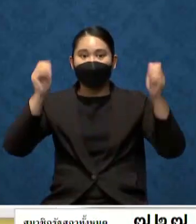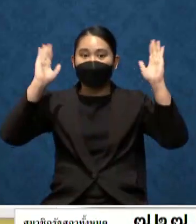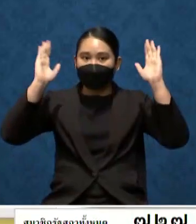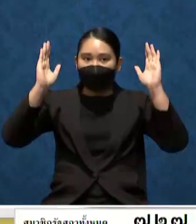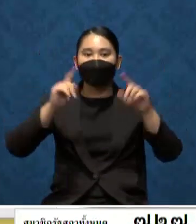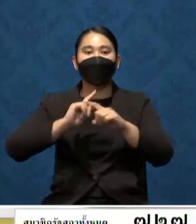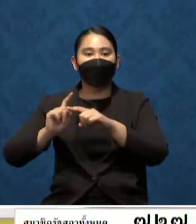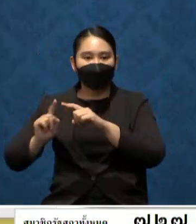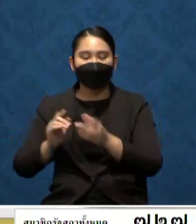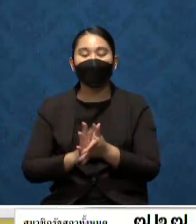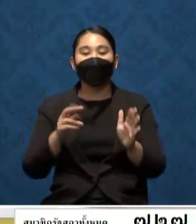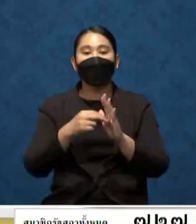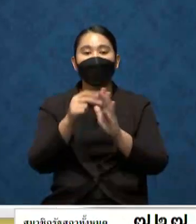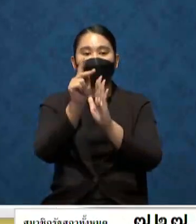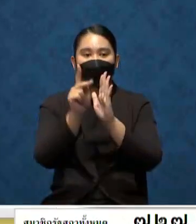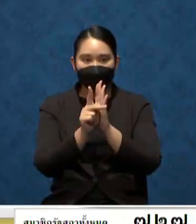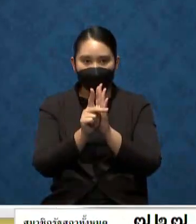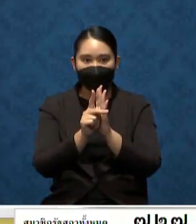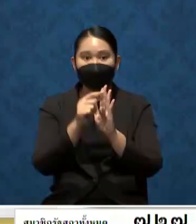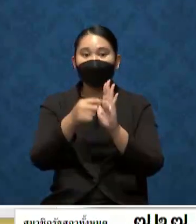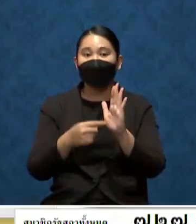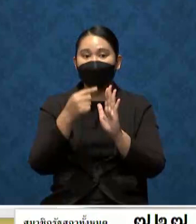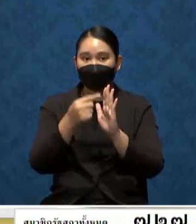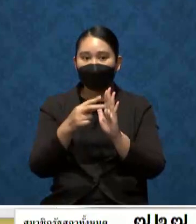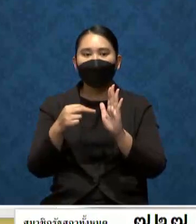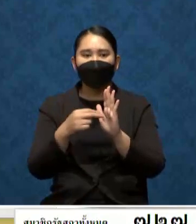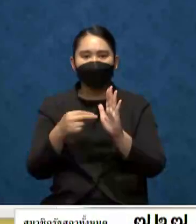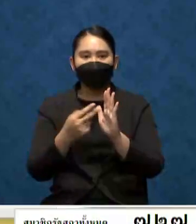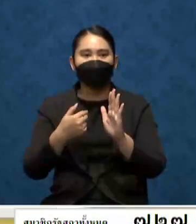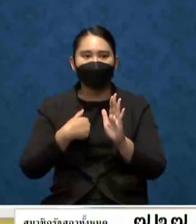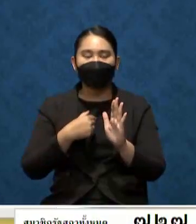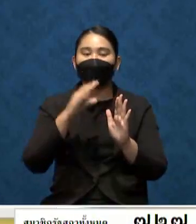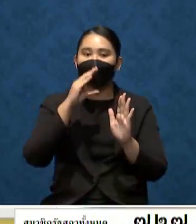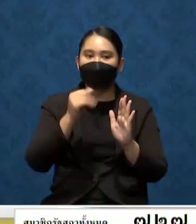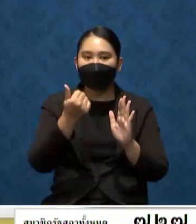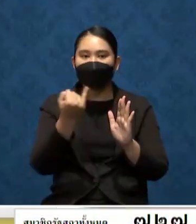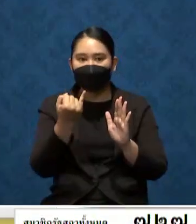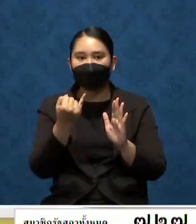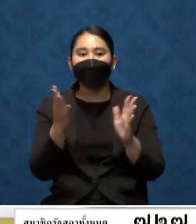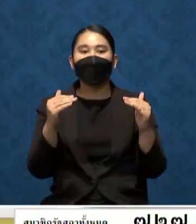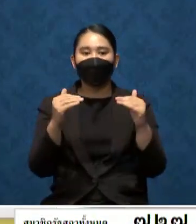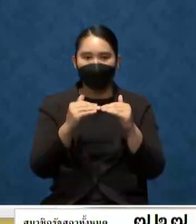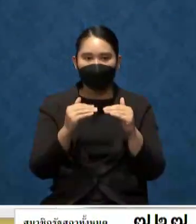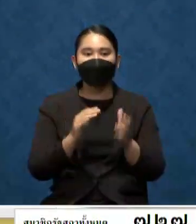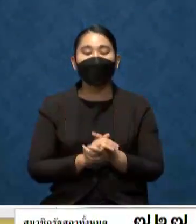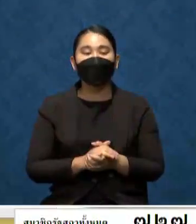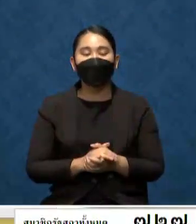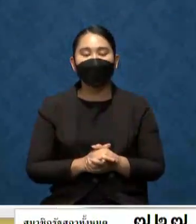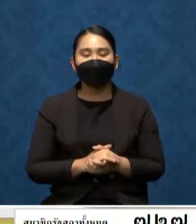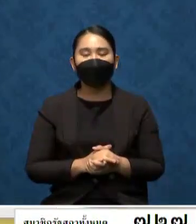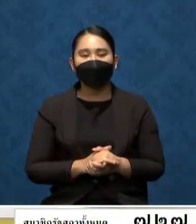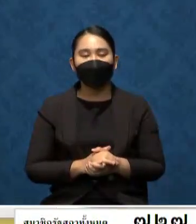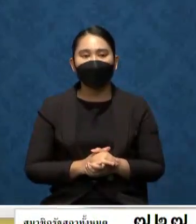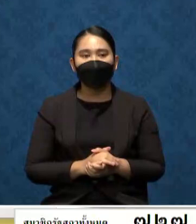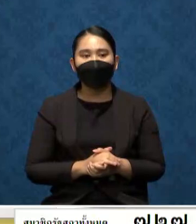ติแห่งกฎหมายดังกล่าวจะจำกัดการติชมด้วยความเป็นธรรมมิได้ที่จริงเรื่องนี้เนี่ย